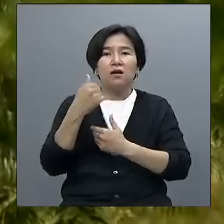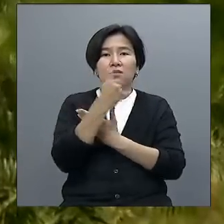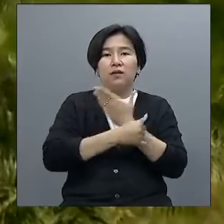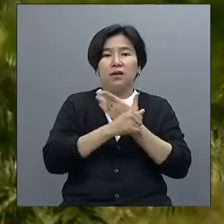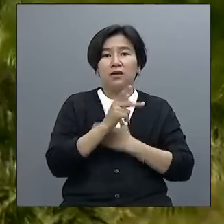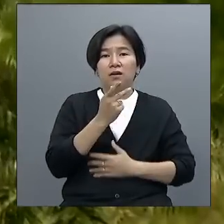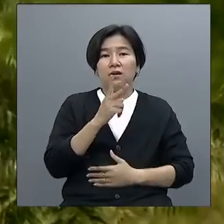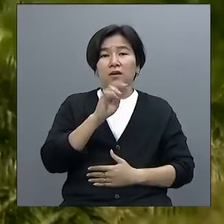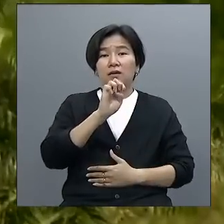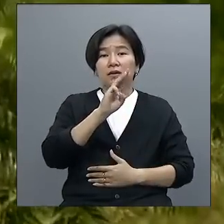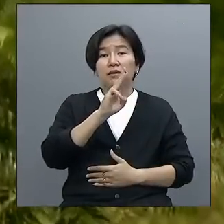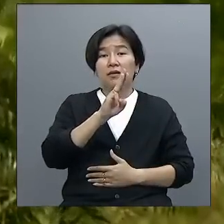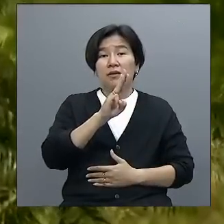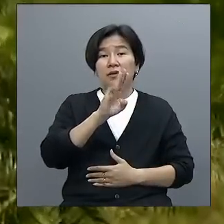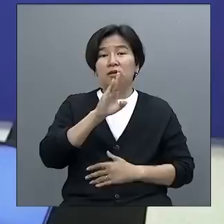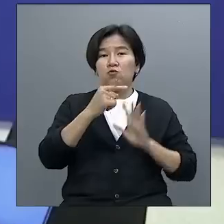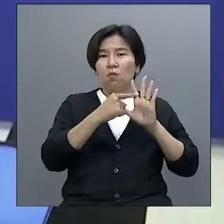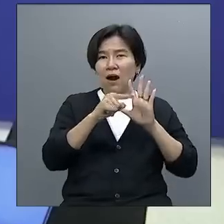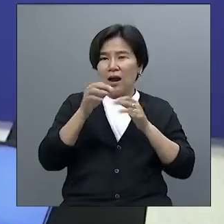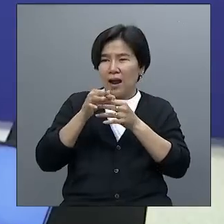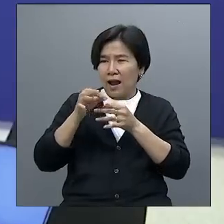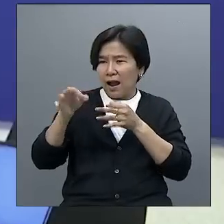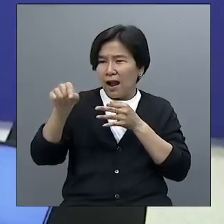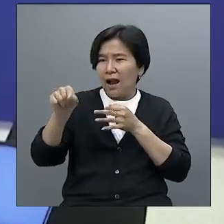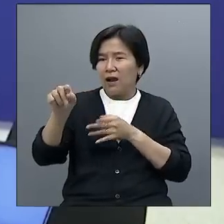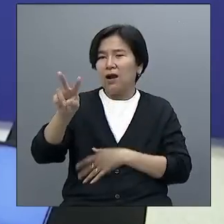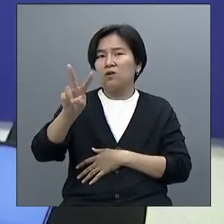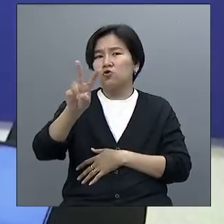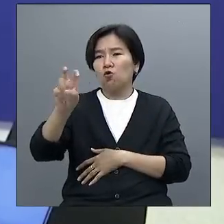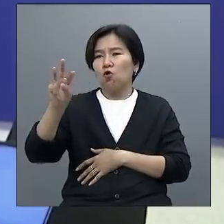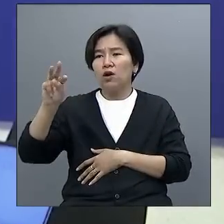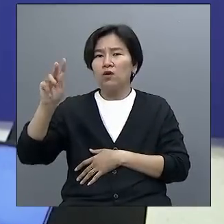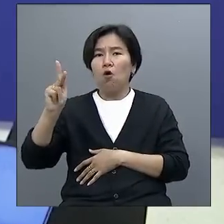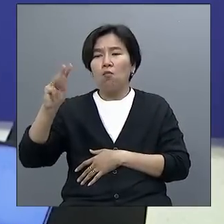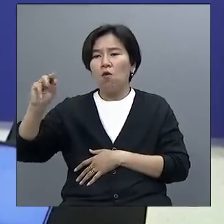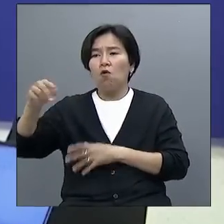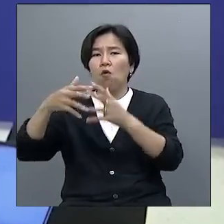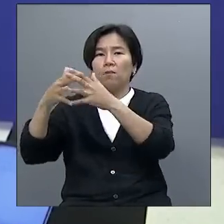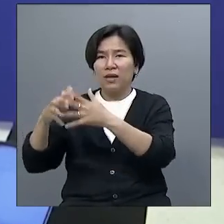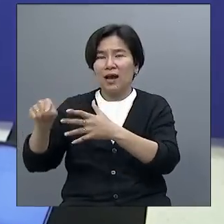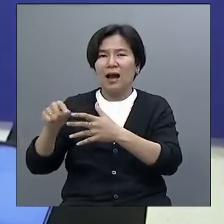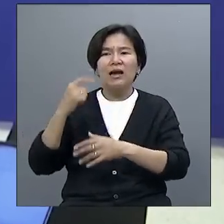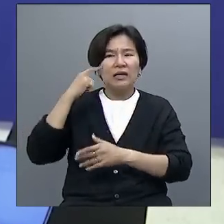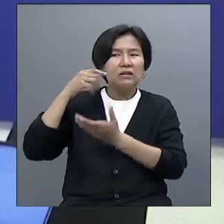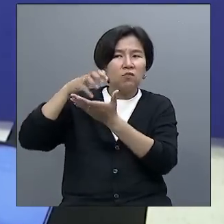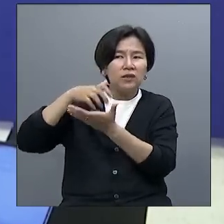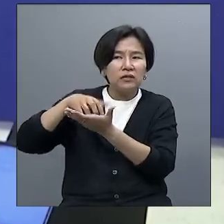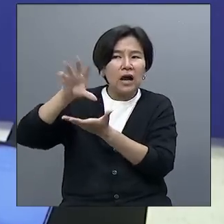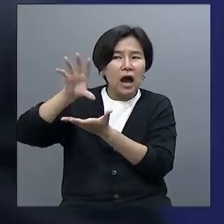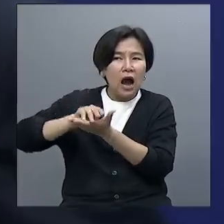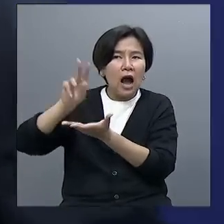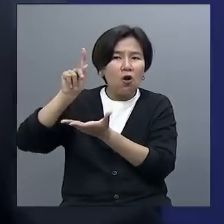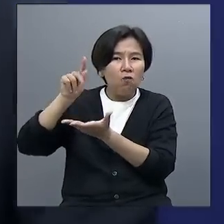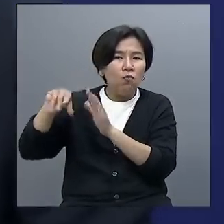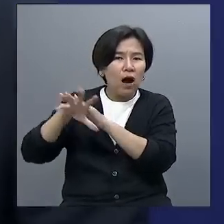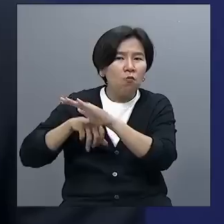กิโลเมตรซึ่งอยู่ในระยะที่จะดักฟังแล้วก็เก็บข้อมูลจากฐานทัพและศูนย์บัญชาการที่อยู่ในพื้นที่ทางตะวันออกของสหรัฐ